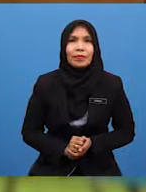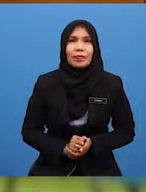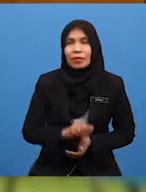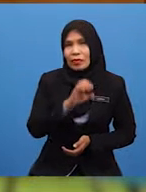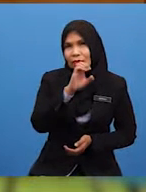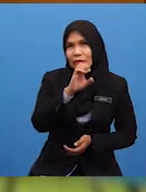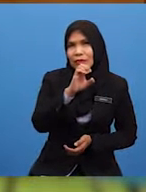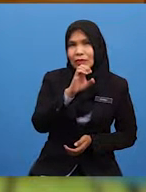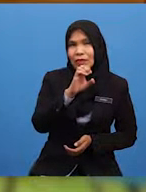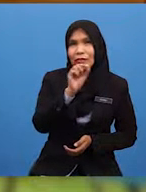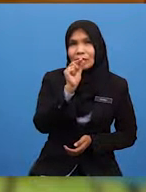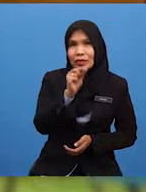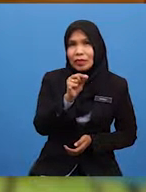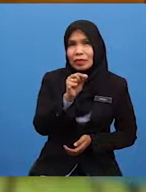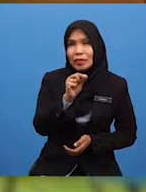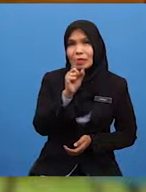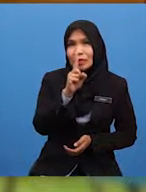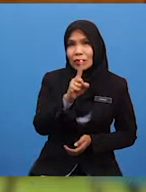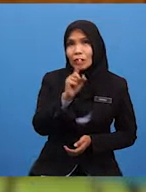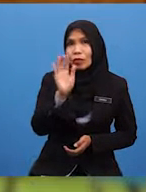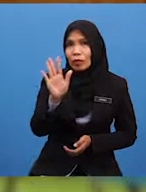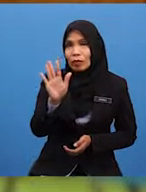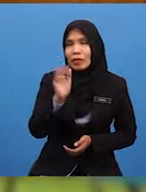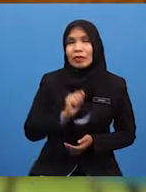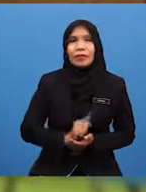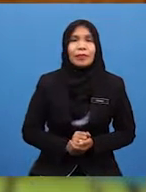I, titik 1, 5.